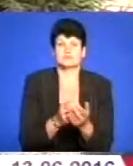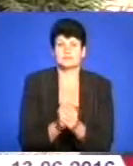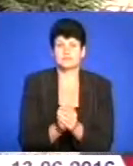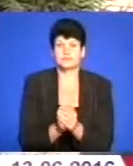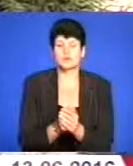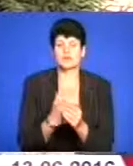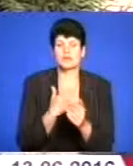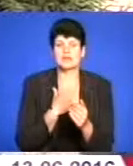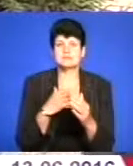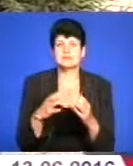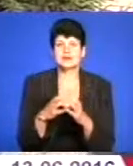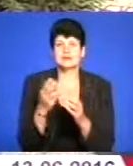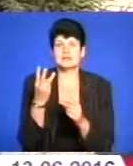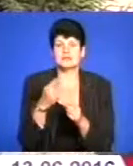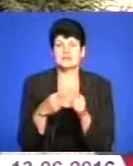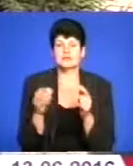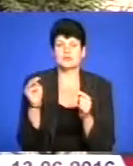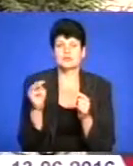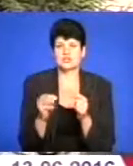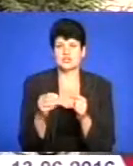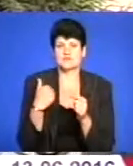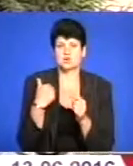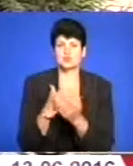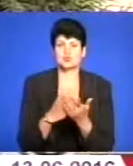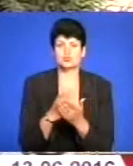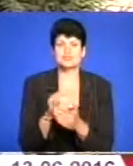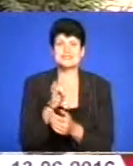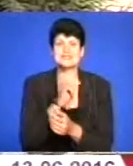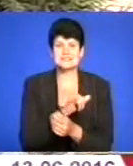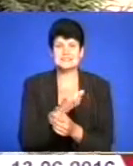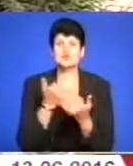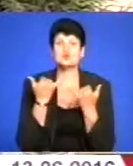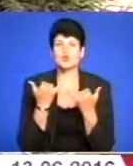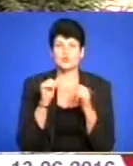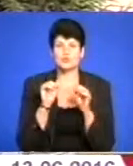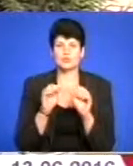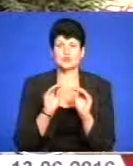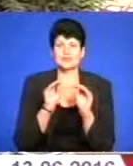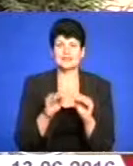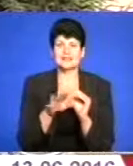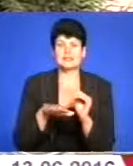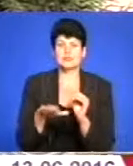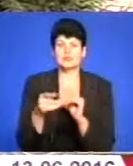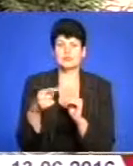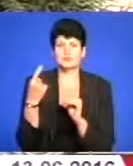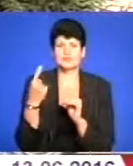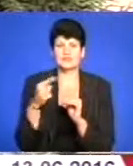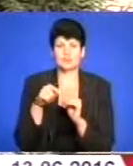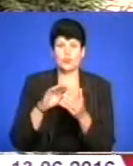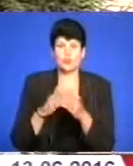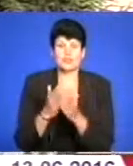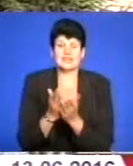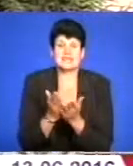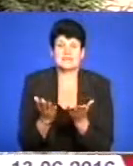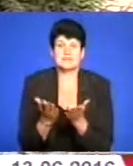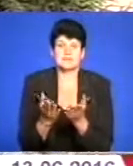пізно людей ми укомплектуємо бригаду, і треба буде, коли вони повернуться з зони проведення терористичної операції, їм треба визначати